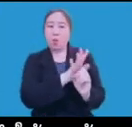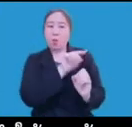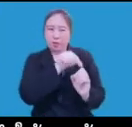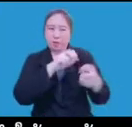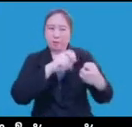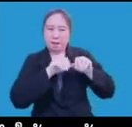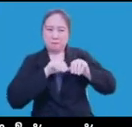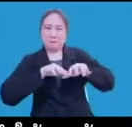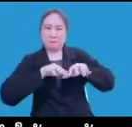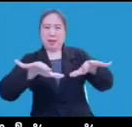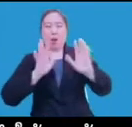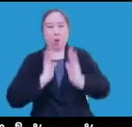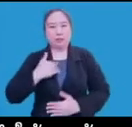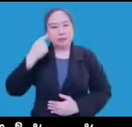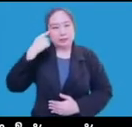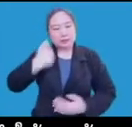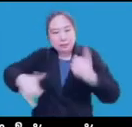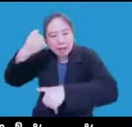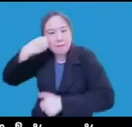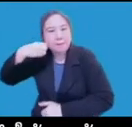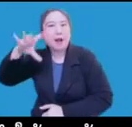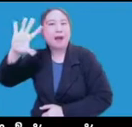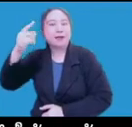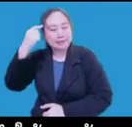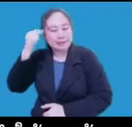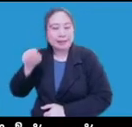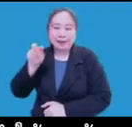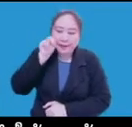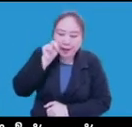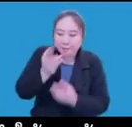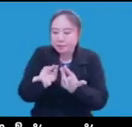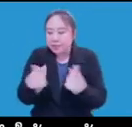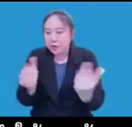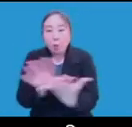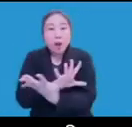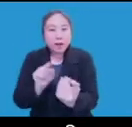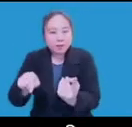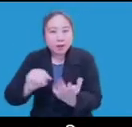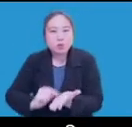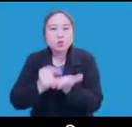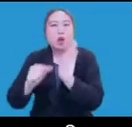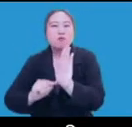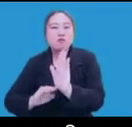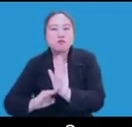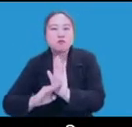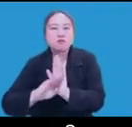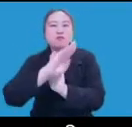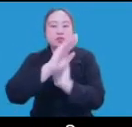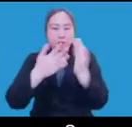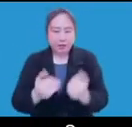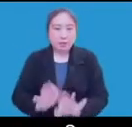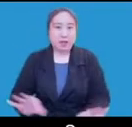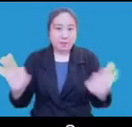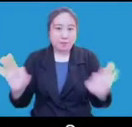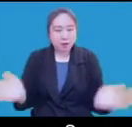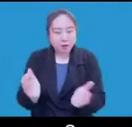กลับพื้นถิ่นนี้นะคะเราจะกลับไปลงมือฟื้นฟูน้ำดินและวัฒนธรรมแล้วก็จะใช้กลไกในเรื่องของความส